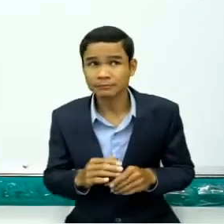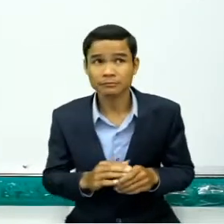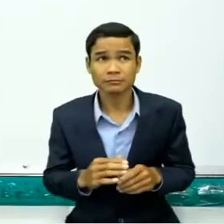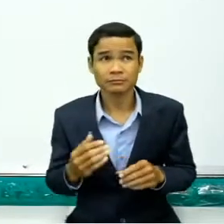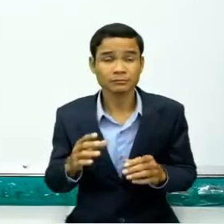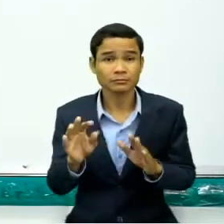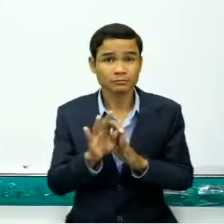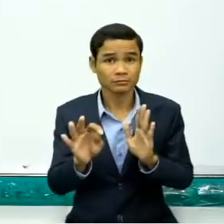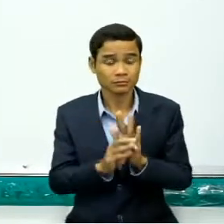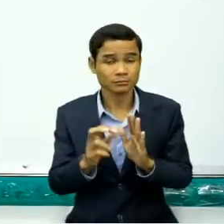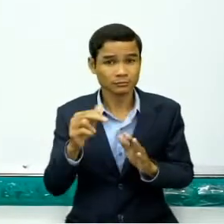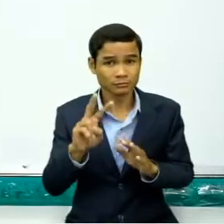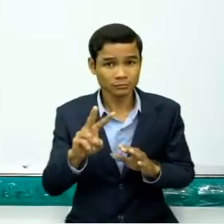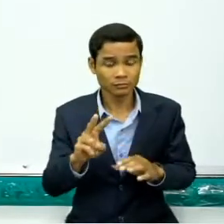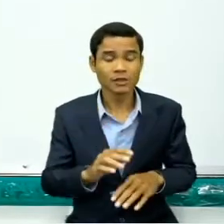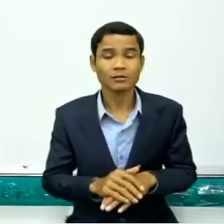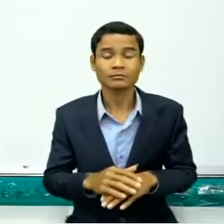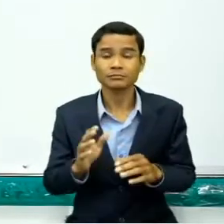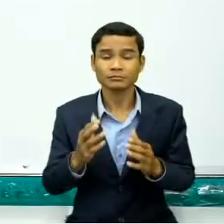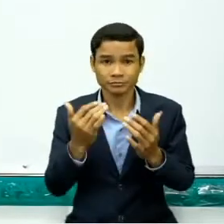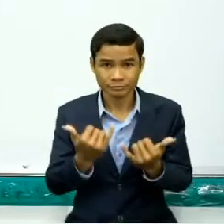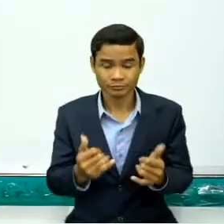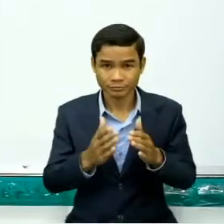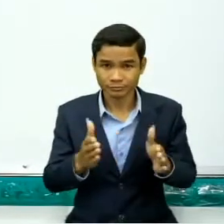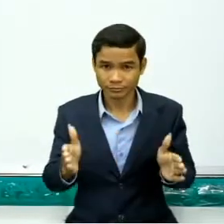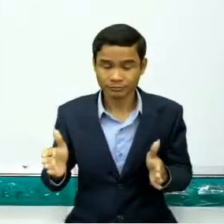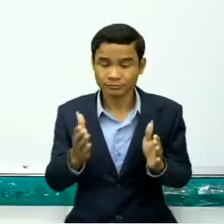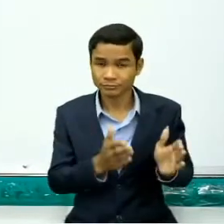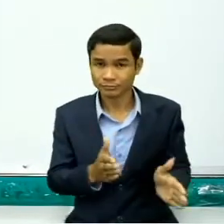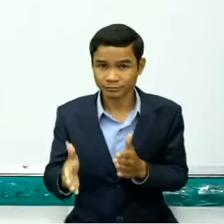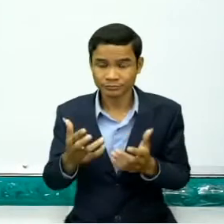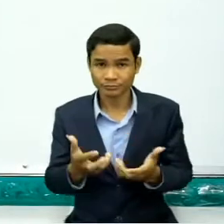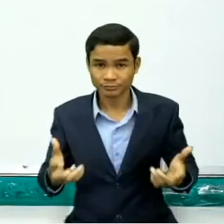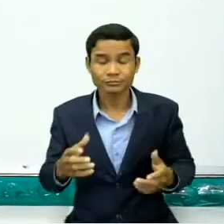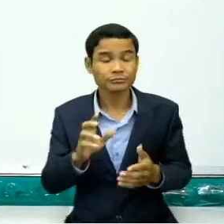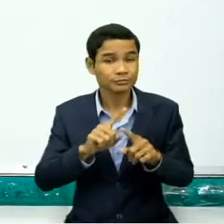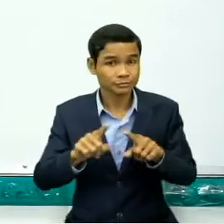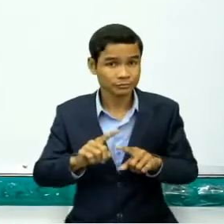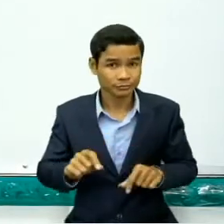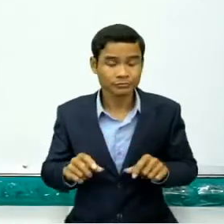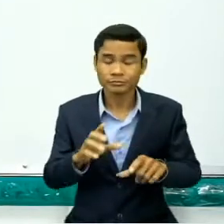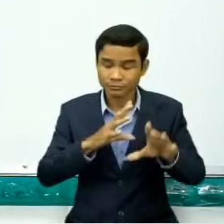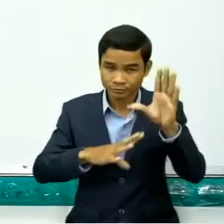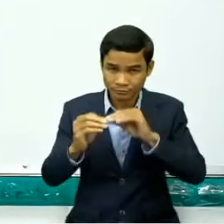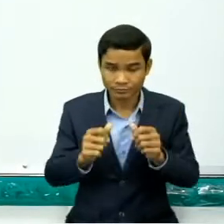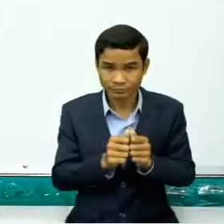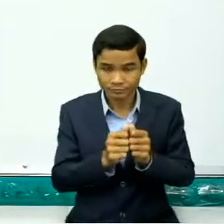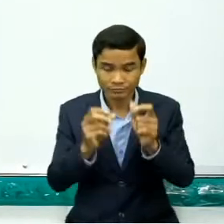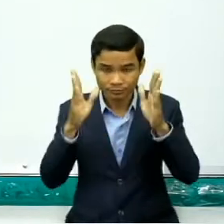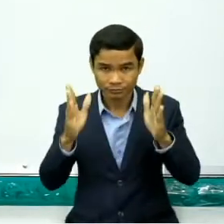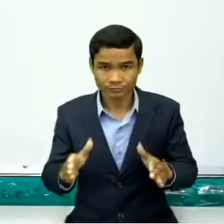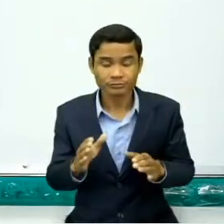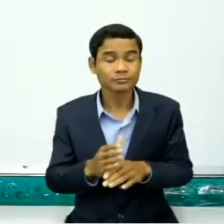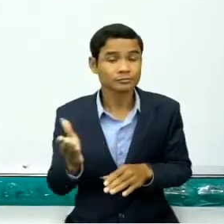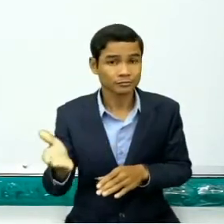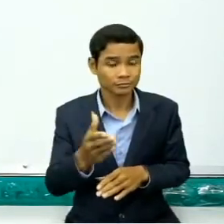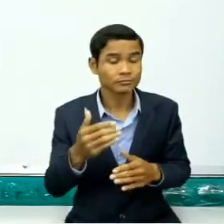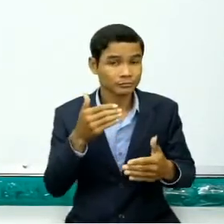bì. Chà, ai lời con, tìm sụp hữu nâng xăm cửa đẹp xinh xinh. Xem rập, riêng chùm mùi nạ cừu ná, đã chật khá lương